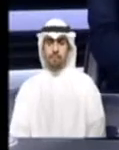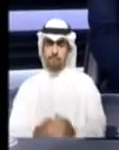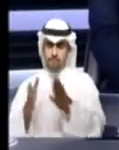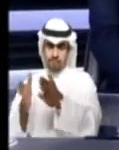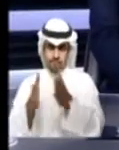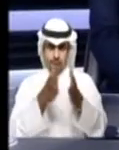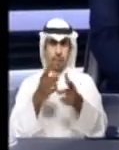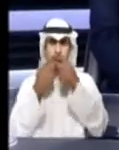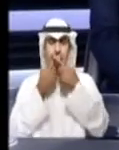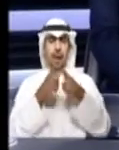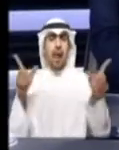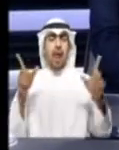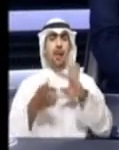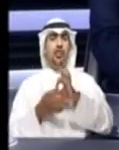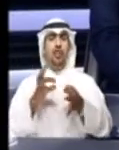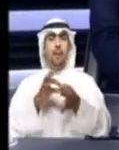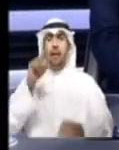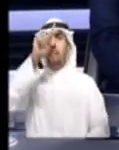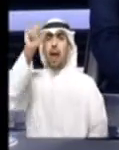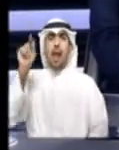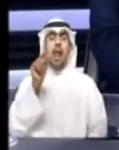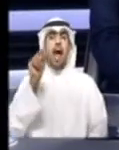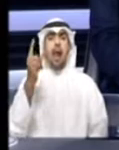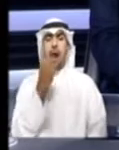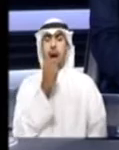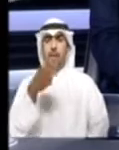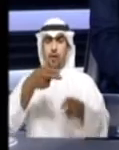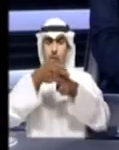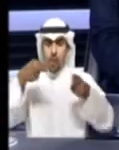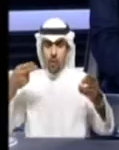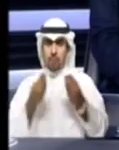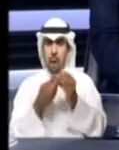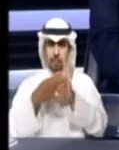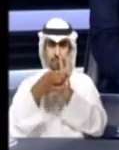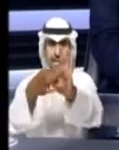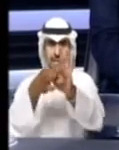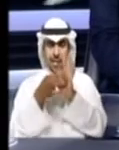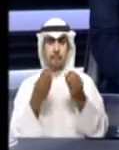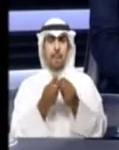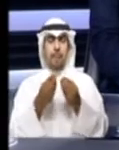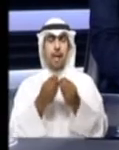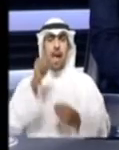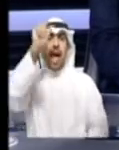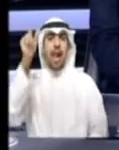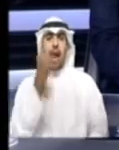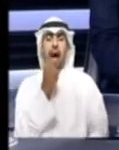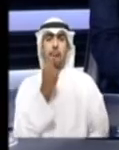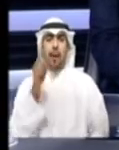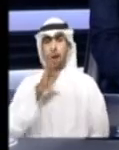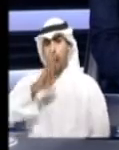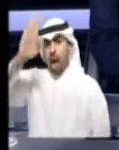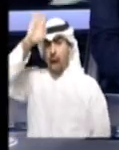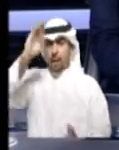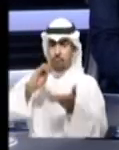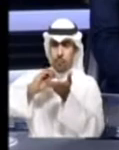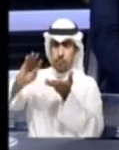أعلنت جمعية الهلال الأحمر الكويتي وبالتعاون مع جمعية الهلال الأحمر العراقي توزيع مساعدات إغاثية على المتضررين